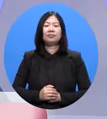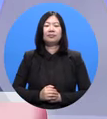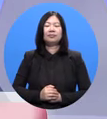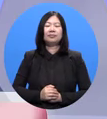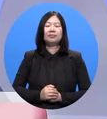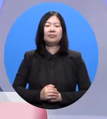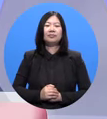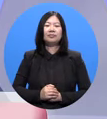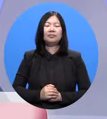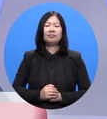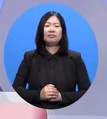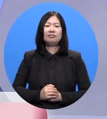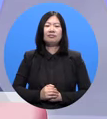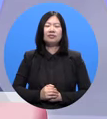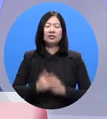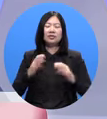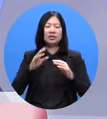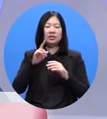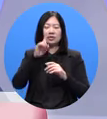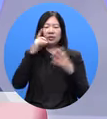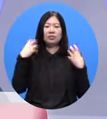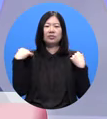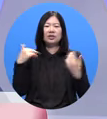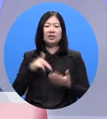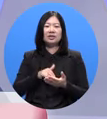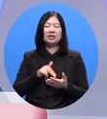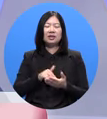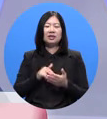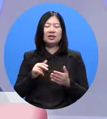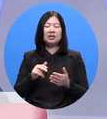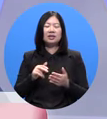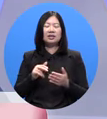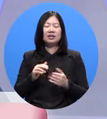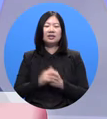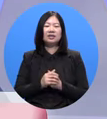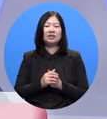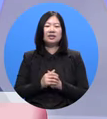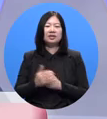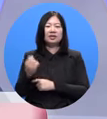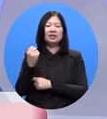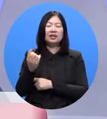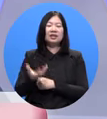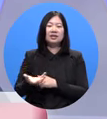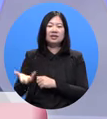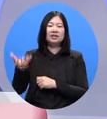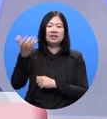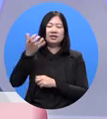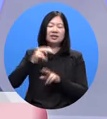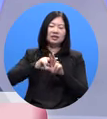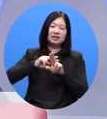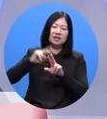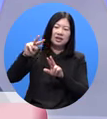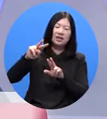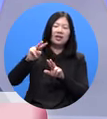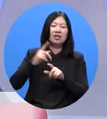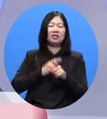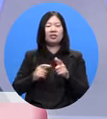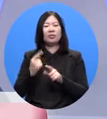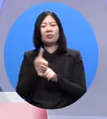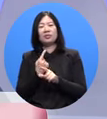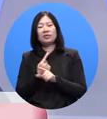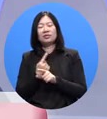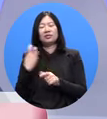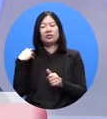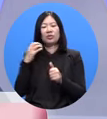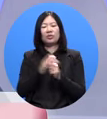그래서 국가나 정부에서 그러니까 이 계층 이동의 사닥다리를 사실은 그 좀 보완해 줄 수 있는 그런